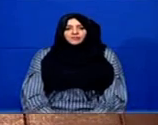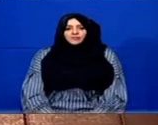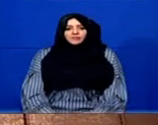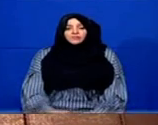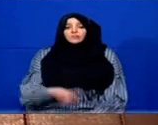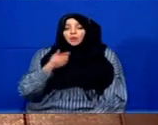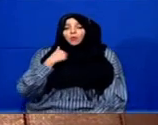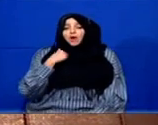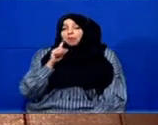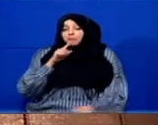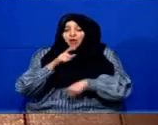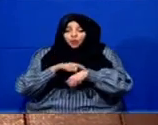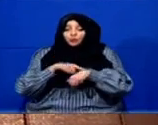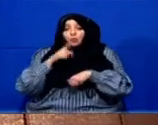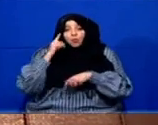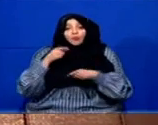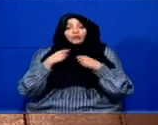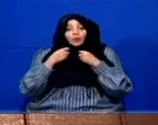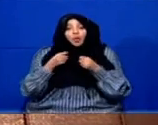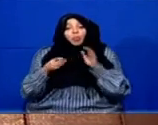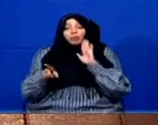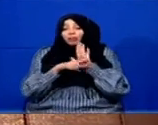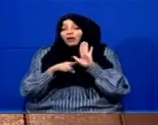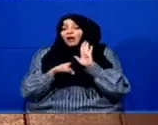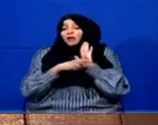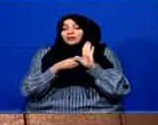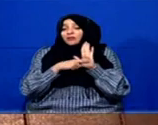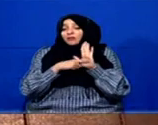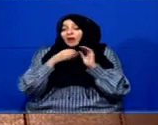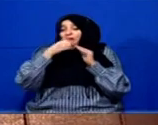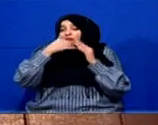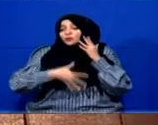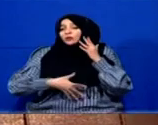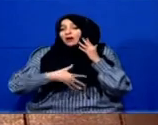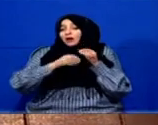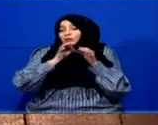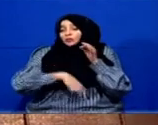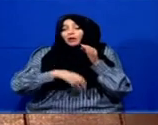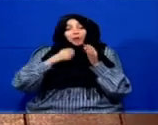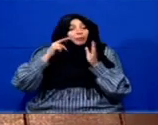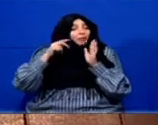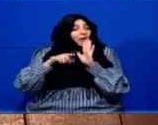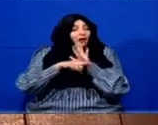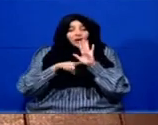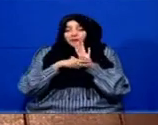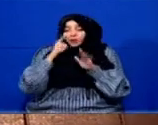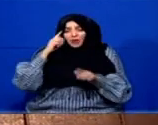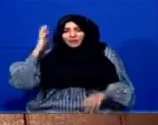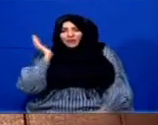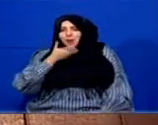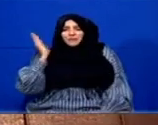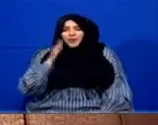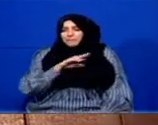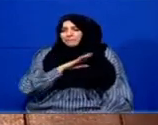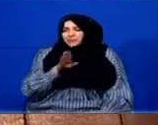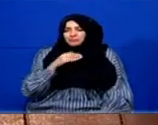باش نفصل في الاثار السلبيه الناجمه عن هذا السلوك الصادر